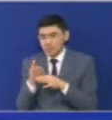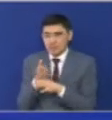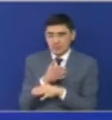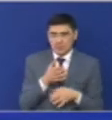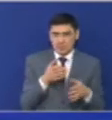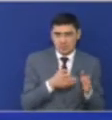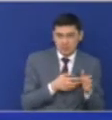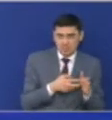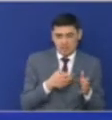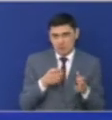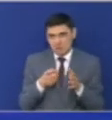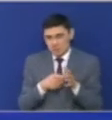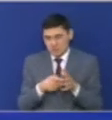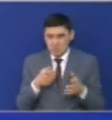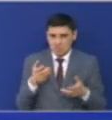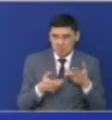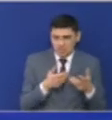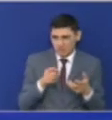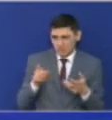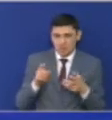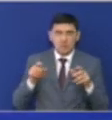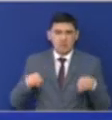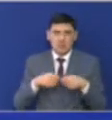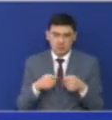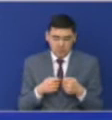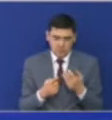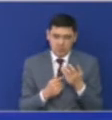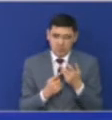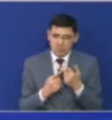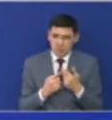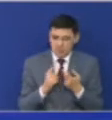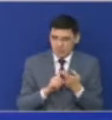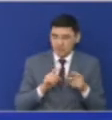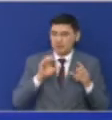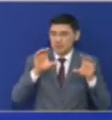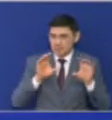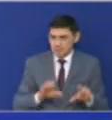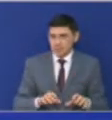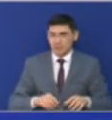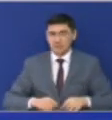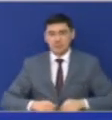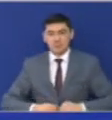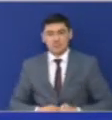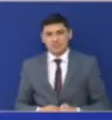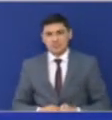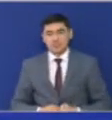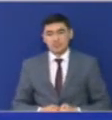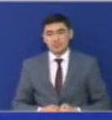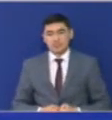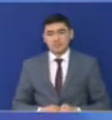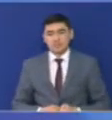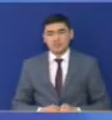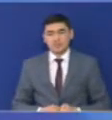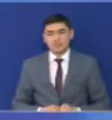«Незаконное приобретение, передача, сбыт, хранение, перевозка или ношение оружия, боеприпасов, взрывчатых веществ и взрывных устройств».